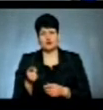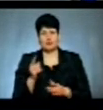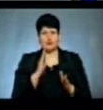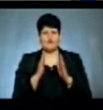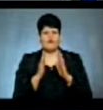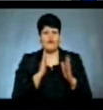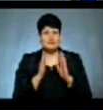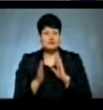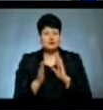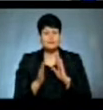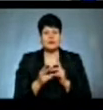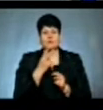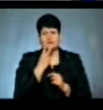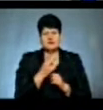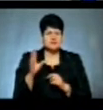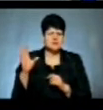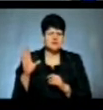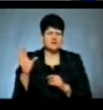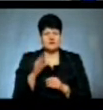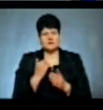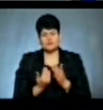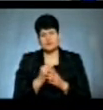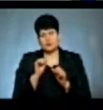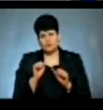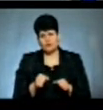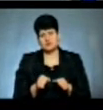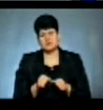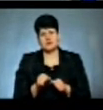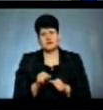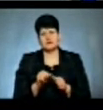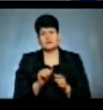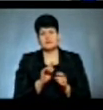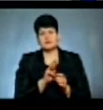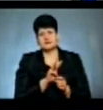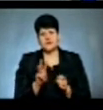Facebook. Переглянути повні випуски новин ви можете на нашому сайті UA